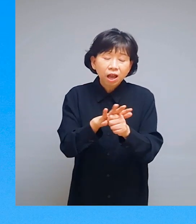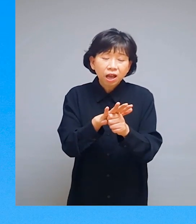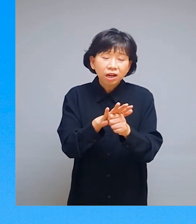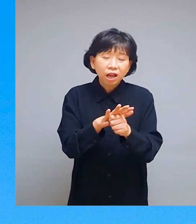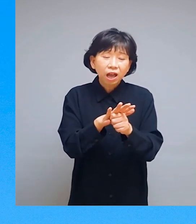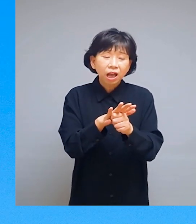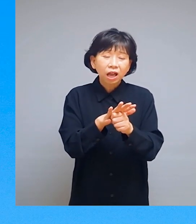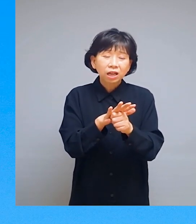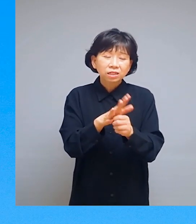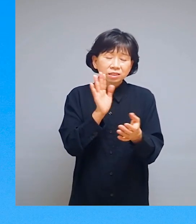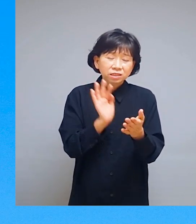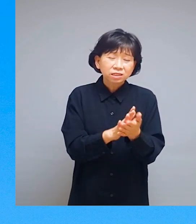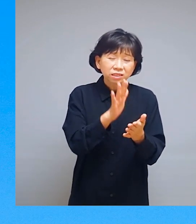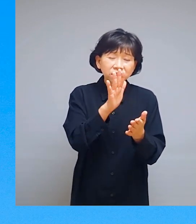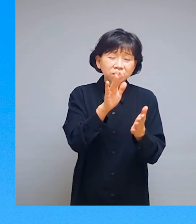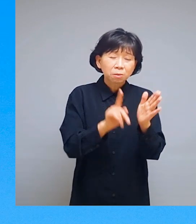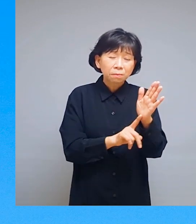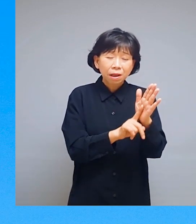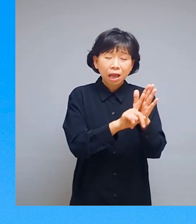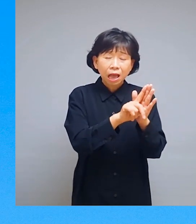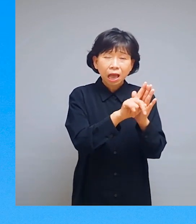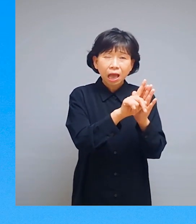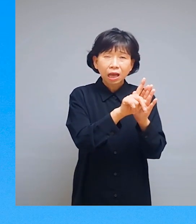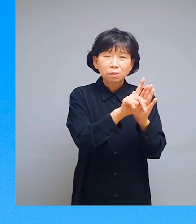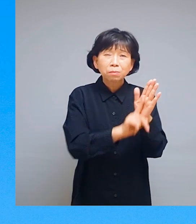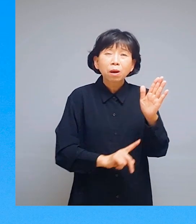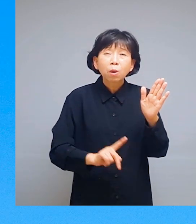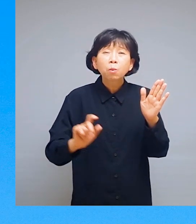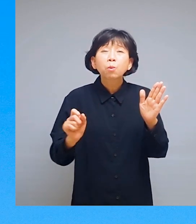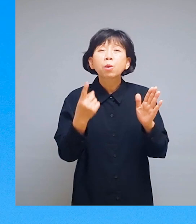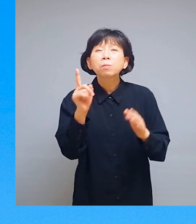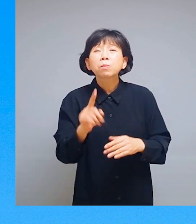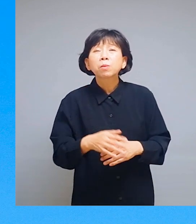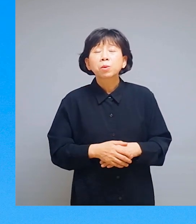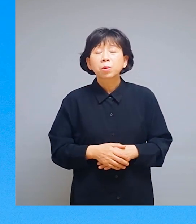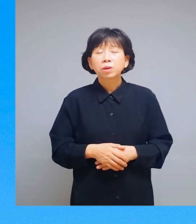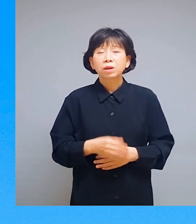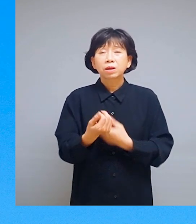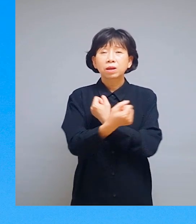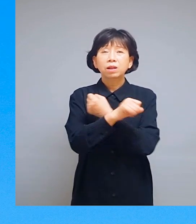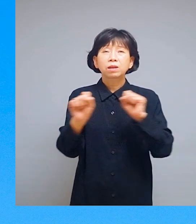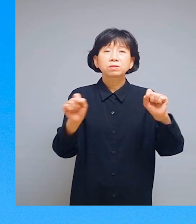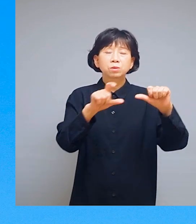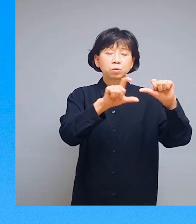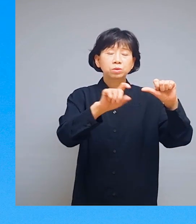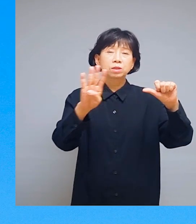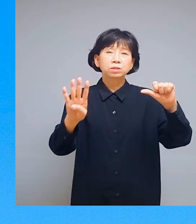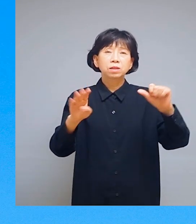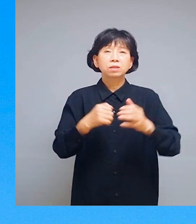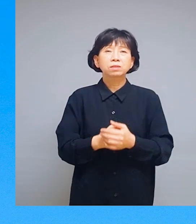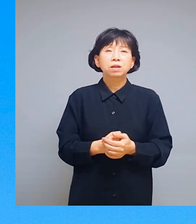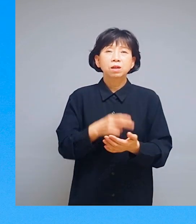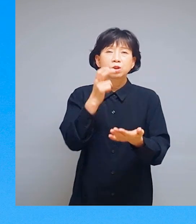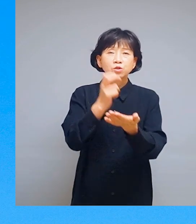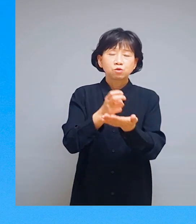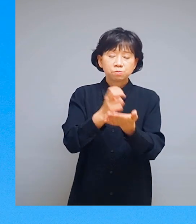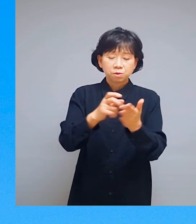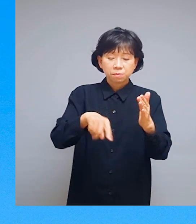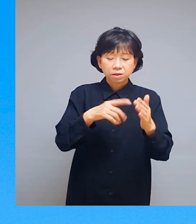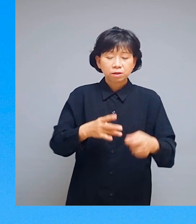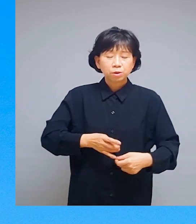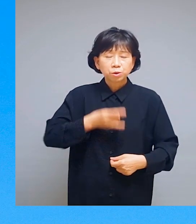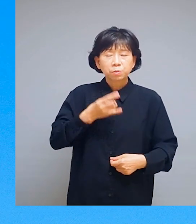걸 이야기하는 겁니다. 이와 비슷한 표현이 갈라디아서 5장 4절에도 나와요. 율법 안에서 의롭다함을 얻으려 하는